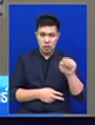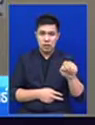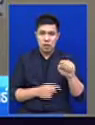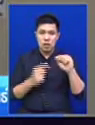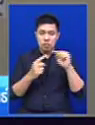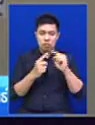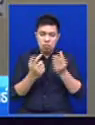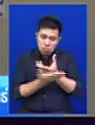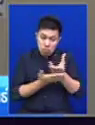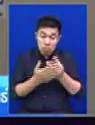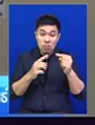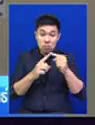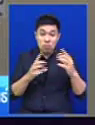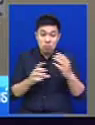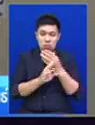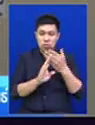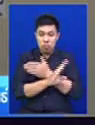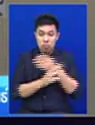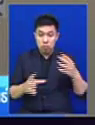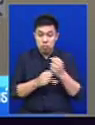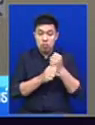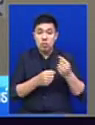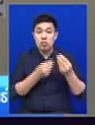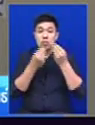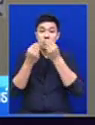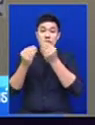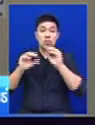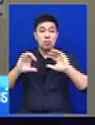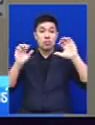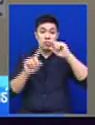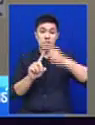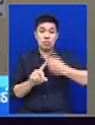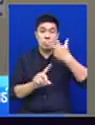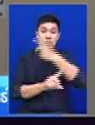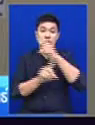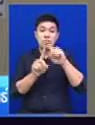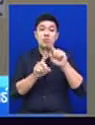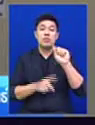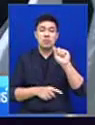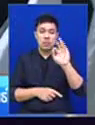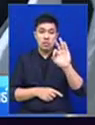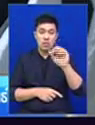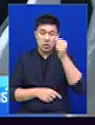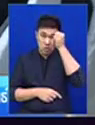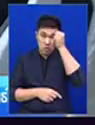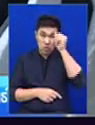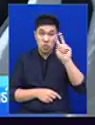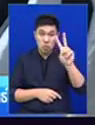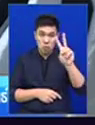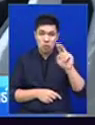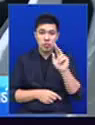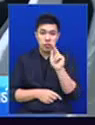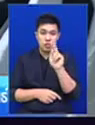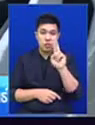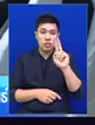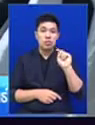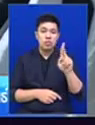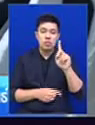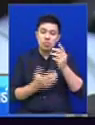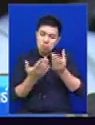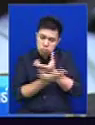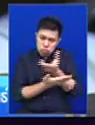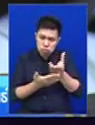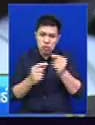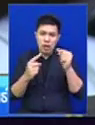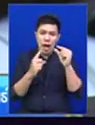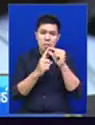อบสุดท้ายก่อนส่งให้รัฐบาลในวันที่29มีนาคมนี้โดยตลอดทั้ง2วันที่ผ่านมากรท.ยังคงพิจารณาในบท